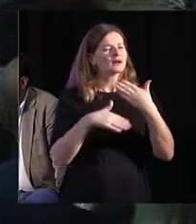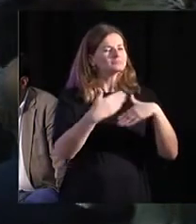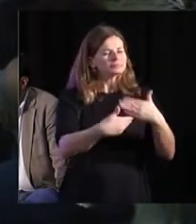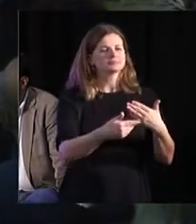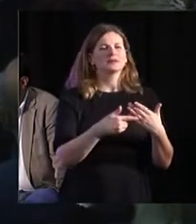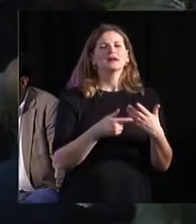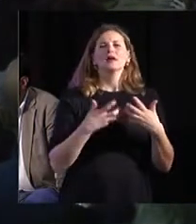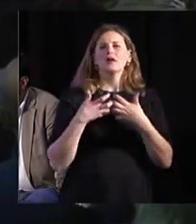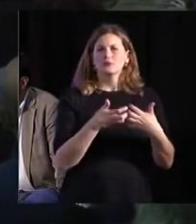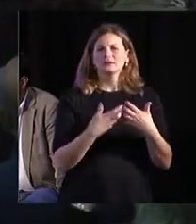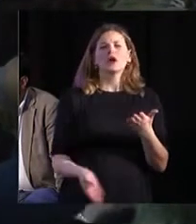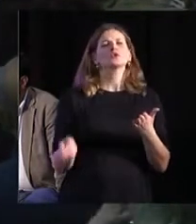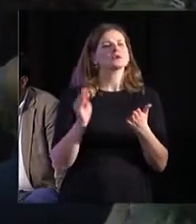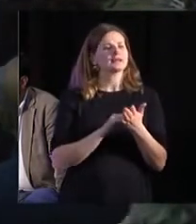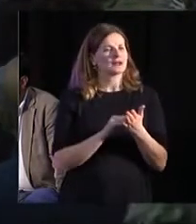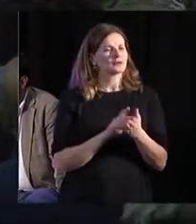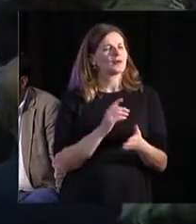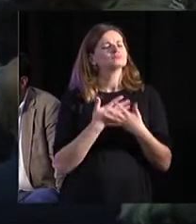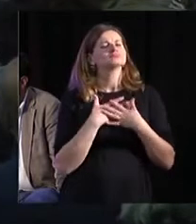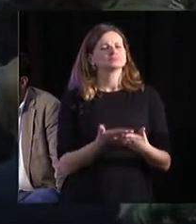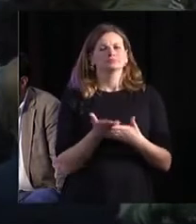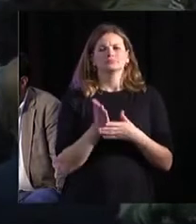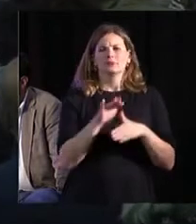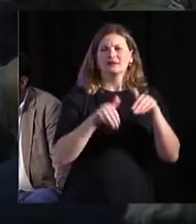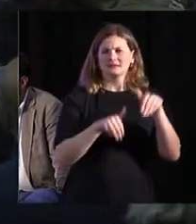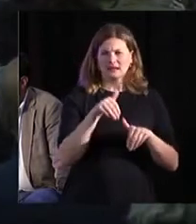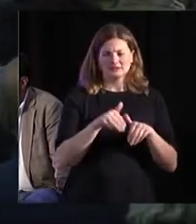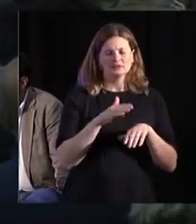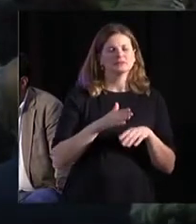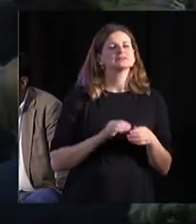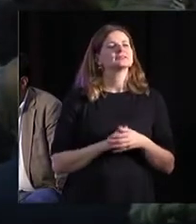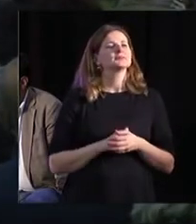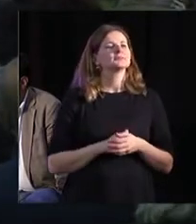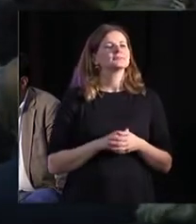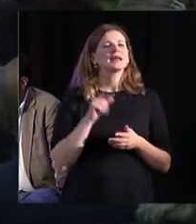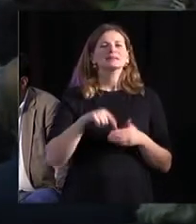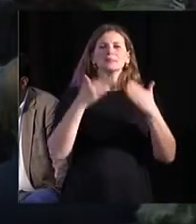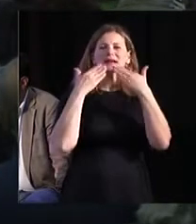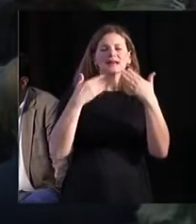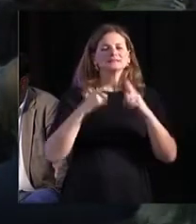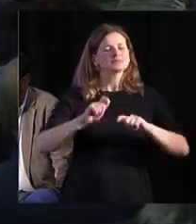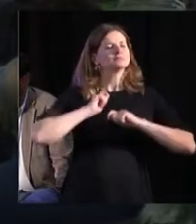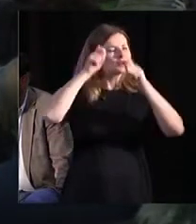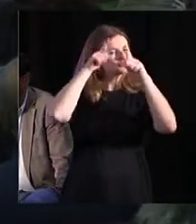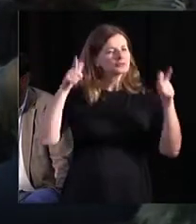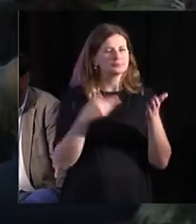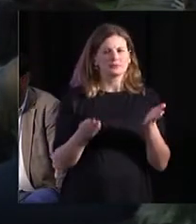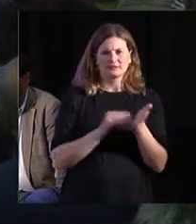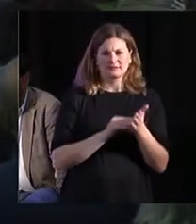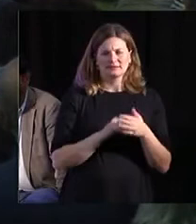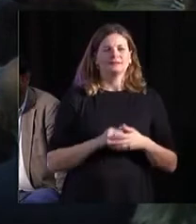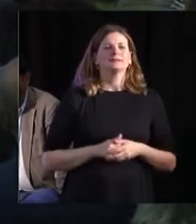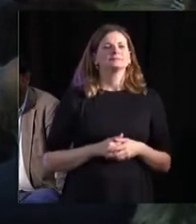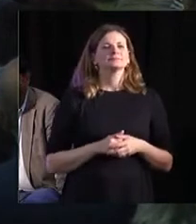i tornar-te a presentar a les eleccions i per fer-nos somiar. Vam